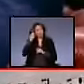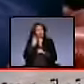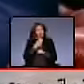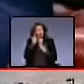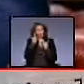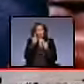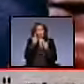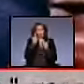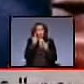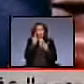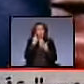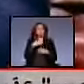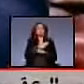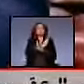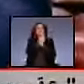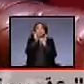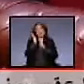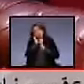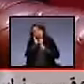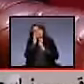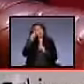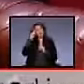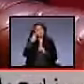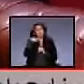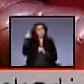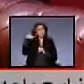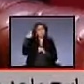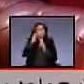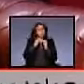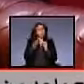ممكن اخش السرير واحده انام 9 الصبح. يا والله. تفكر فيه؟